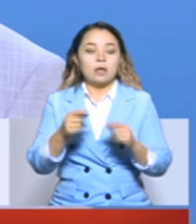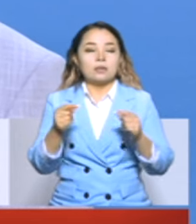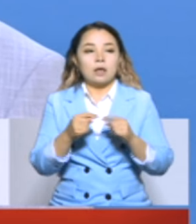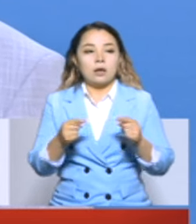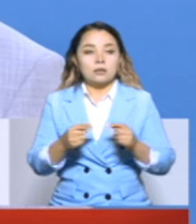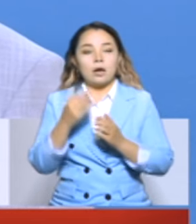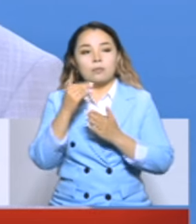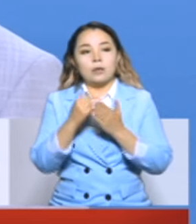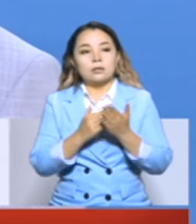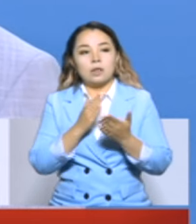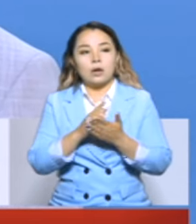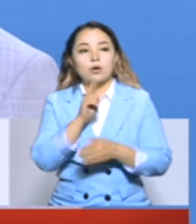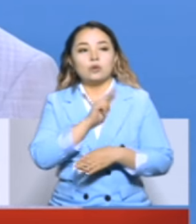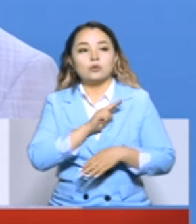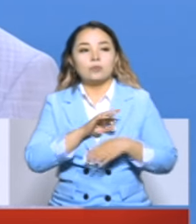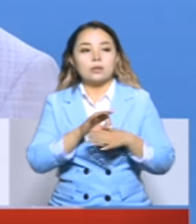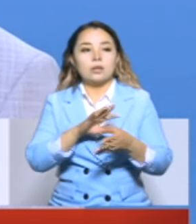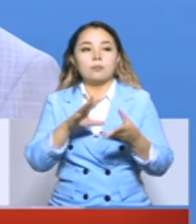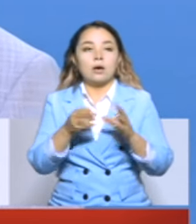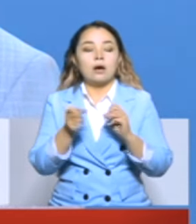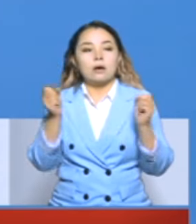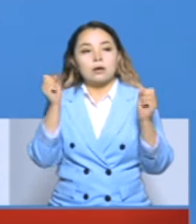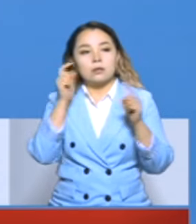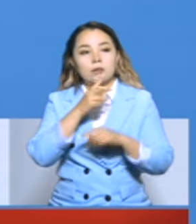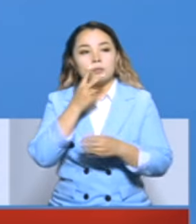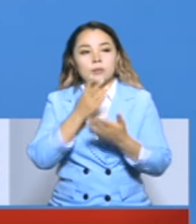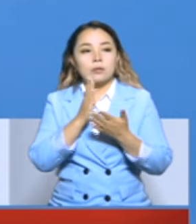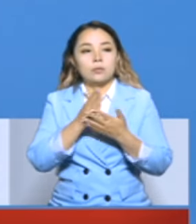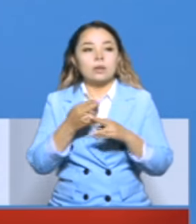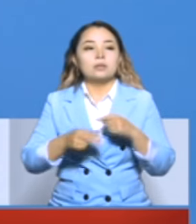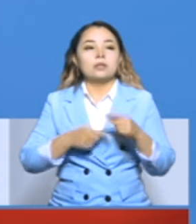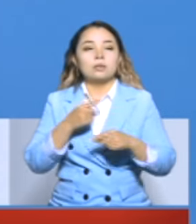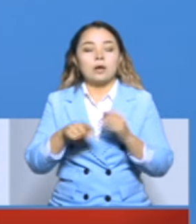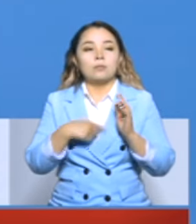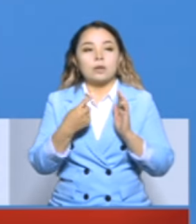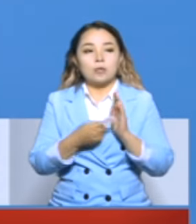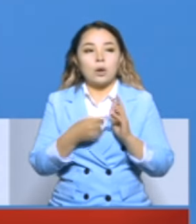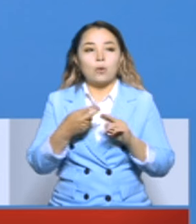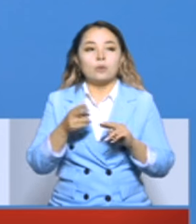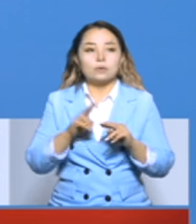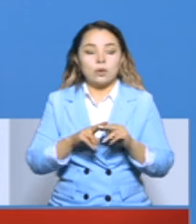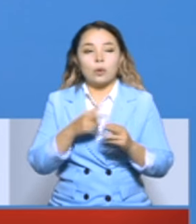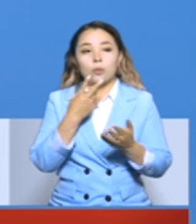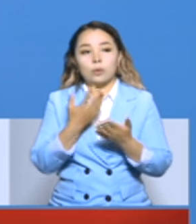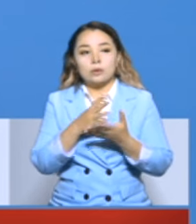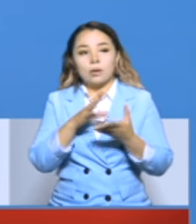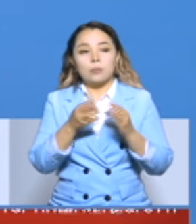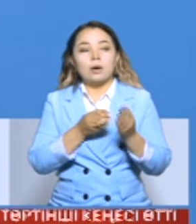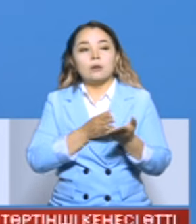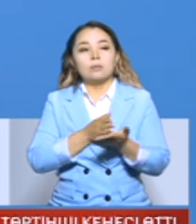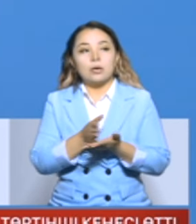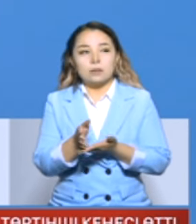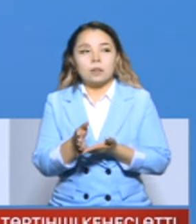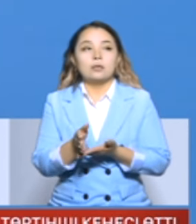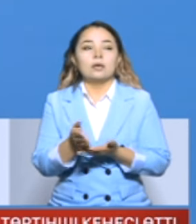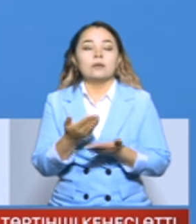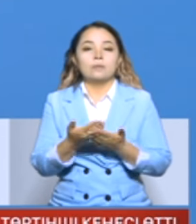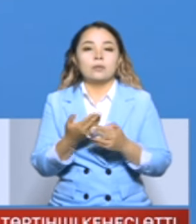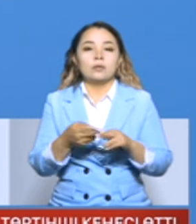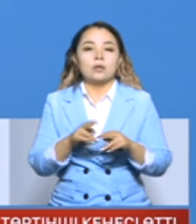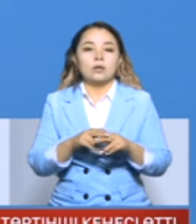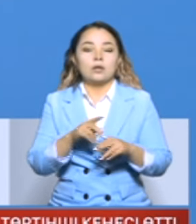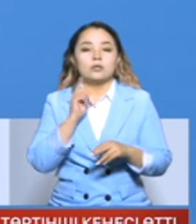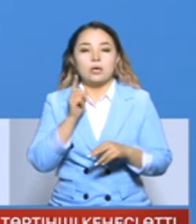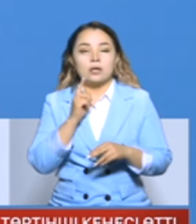нақты бағдарлама, нақты жұмыстардың бағытын анықтап берді. Ендігі мәселе осы көрсетілген бағыттар, әсіресе